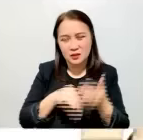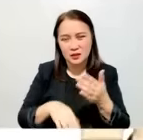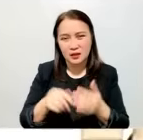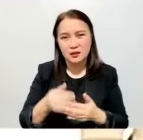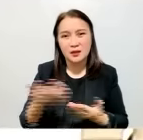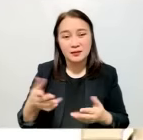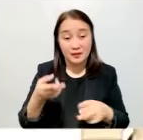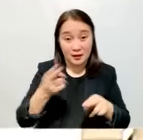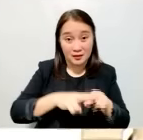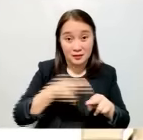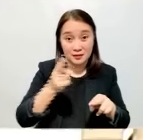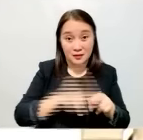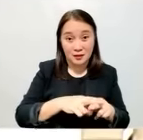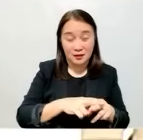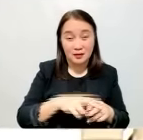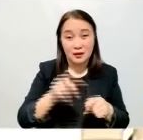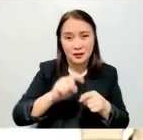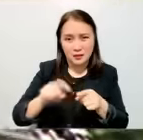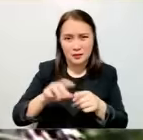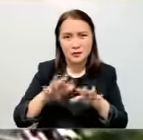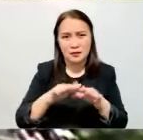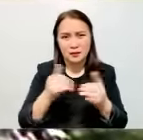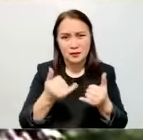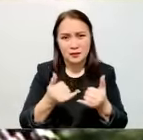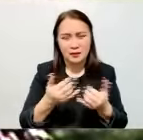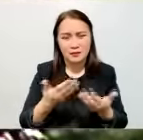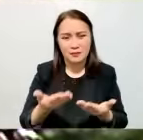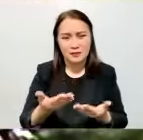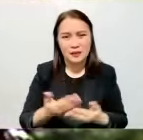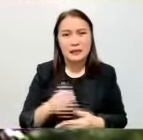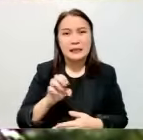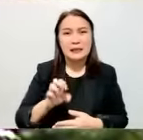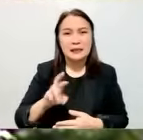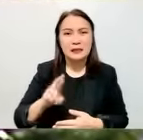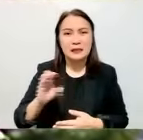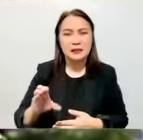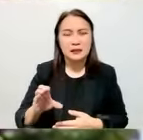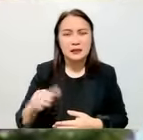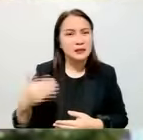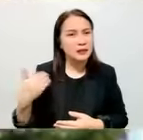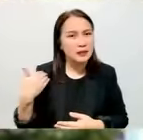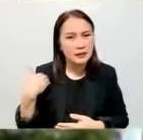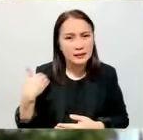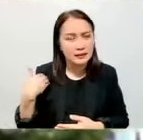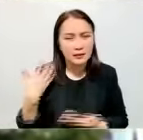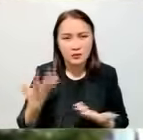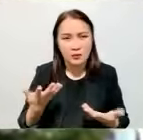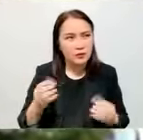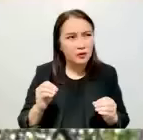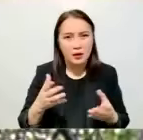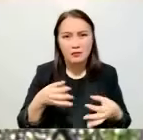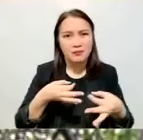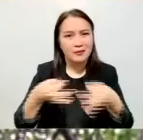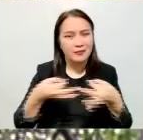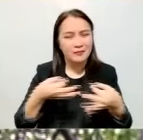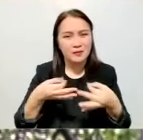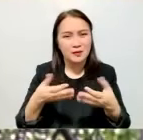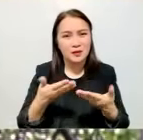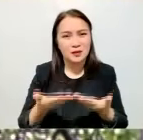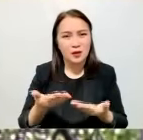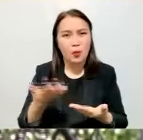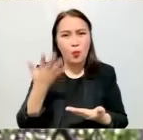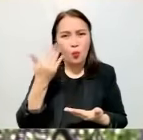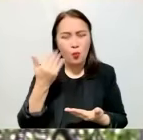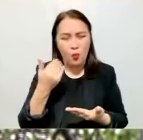ngayong Pebrero. Ayon sa ERC, hindi pa nila natatanggap ang paliwanag ng Meralco sa basihan ng pagtaas presyo